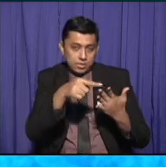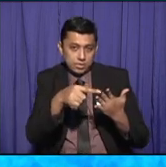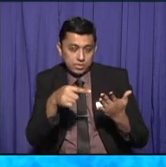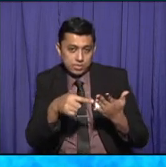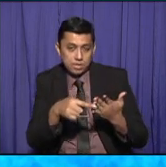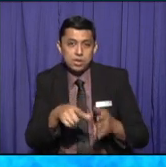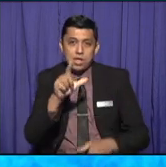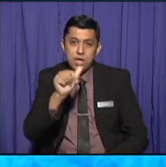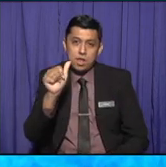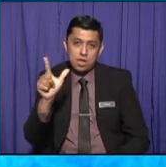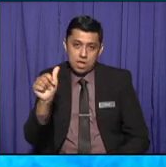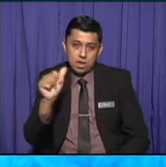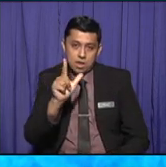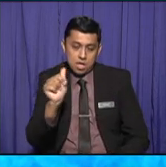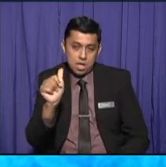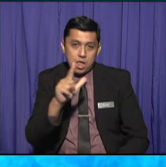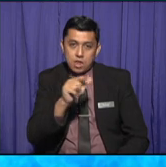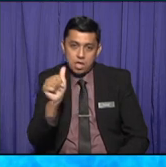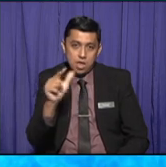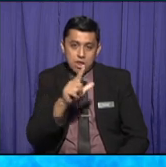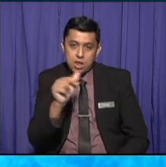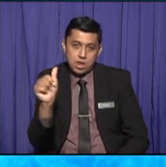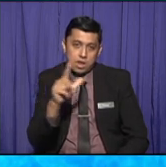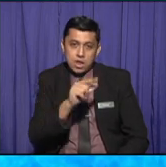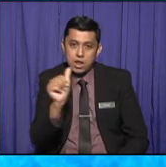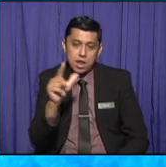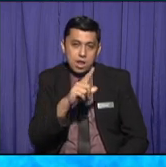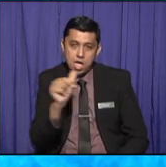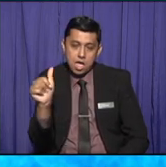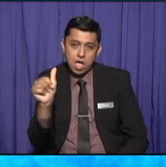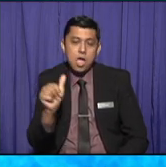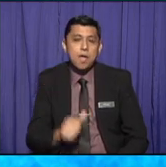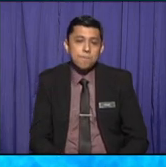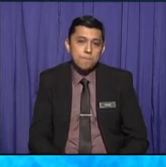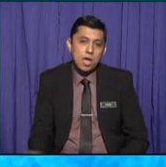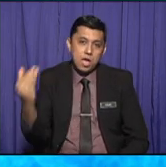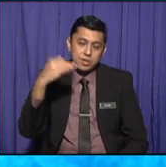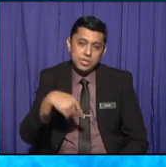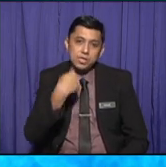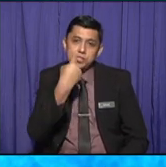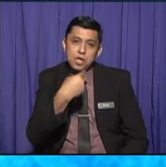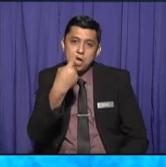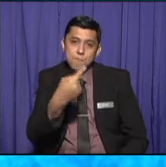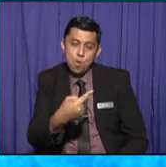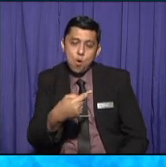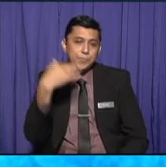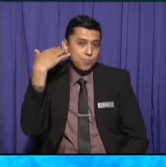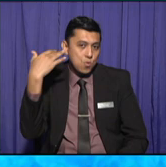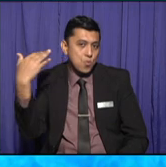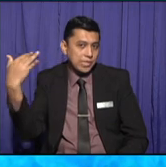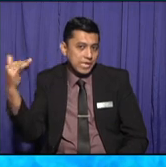jari, la, la, la, la, la, la. La, la, la, la, la. Mari